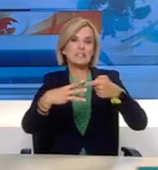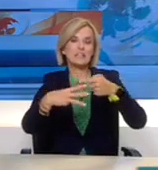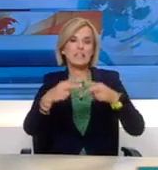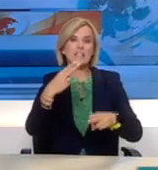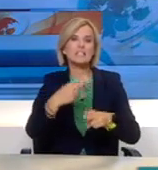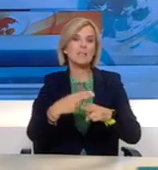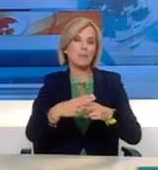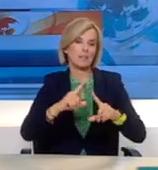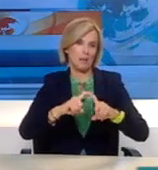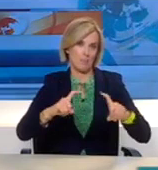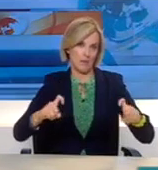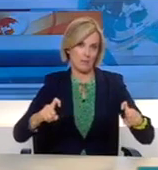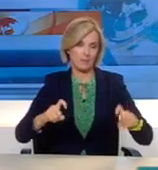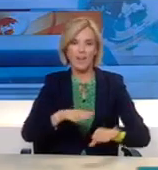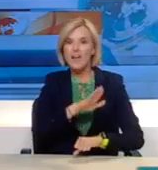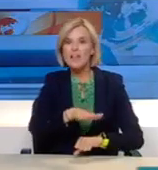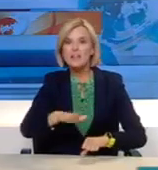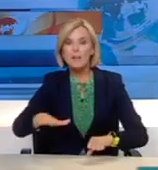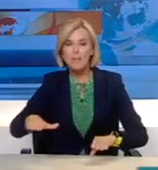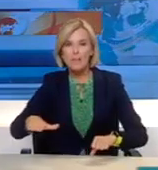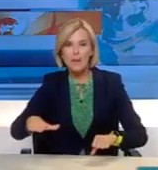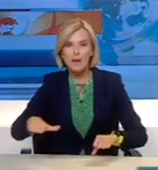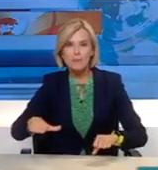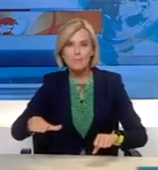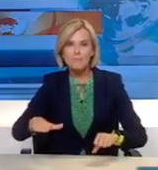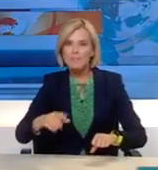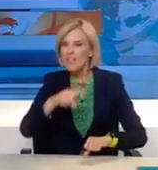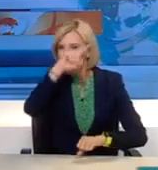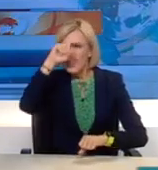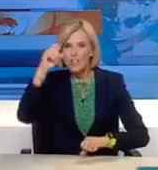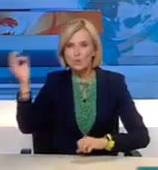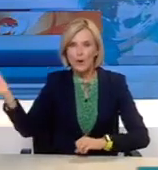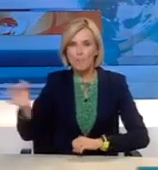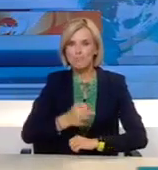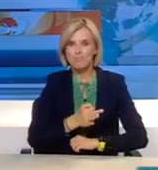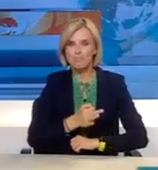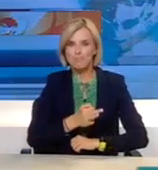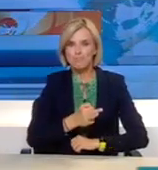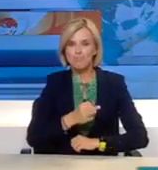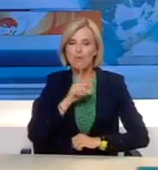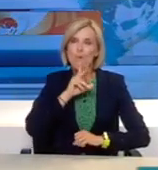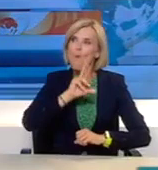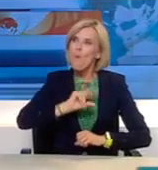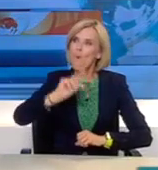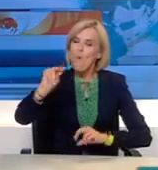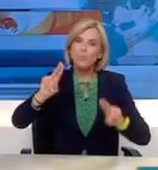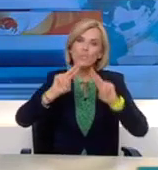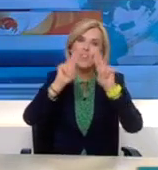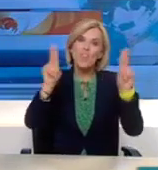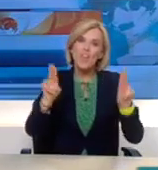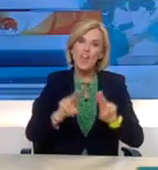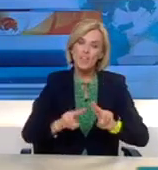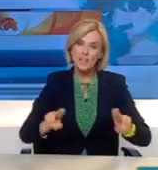παιδιά έχουν πολύ χαμηλή πιθανότητα να νοσήσουν. Διεθνώς έχει καταγραφεί ένα πολύ